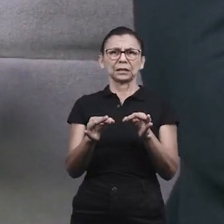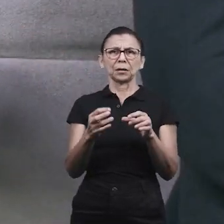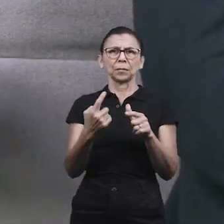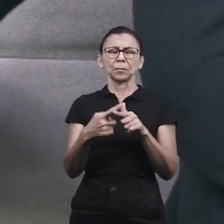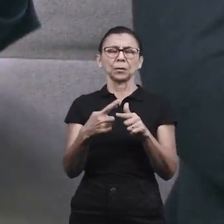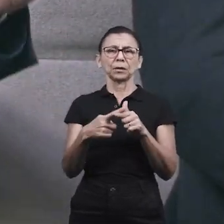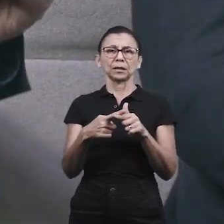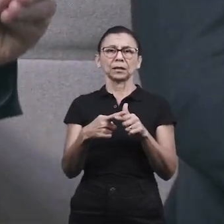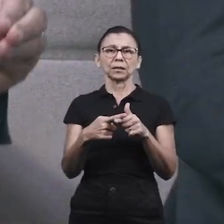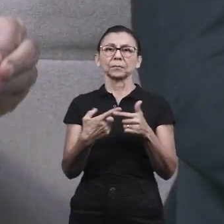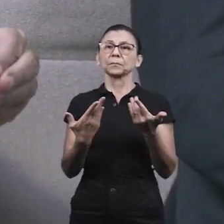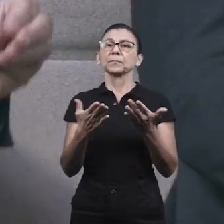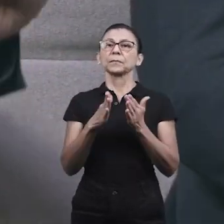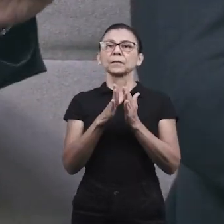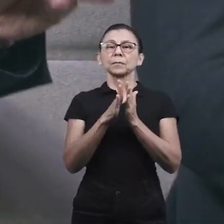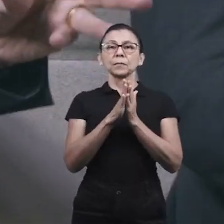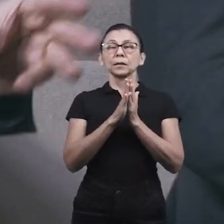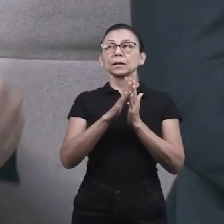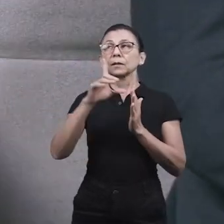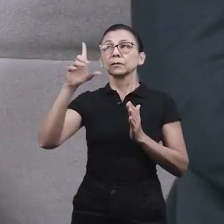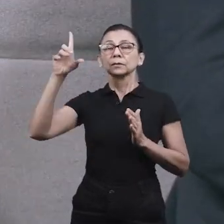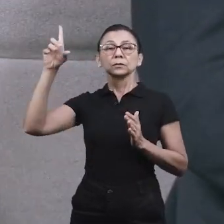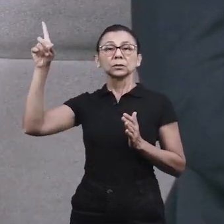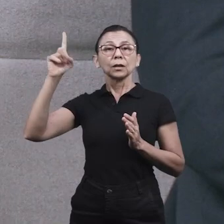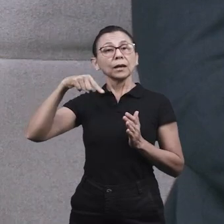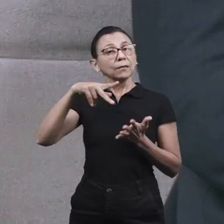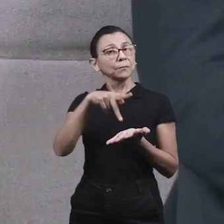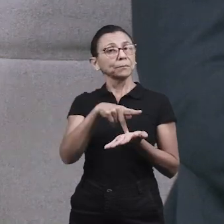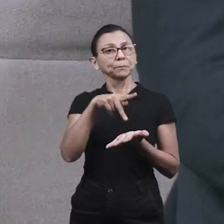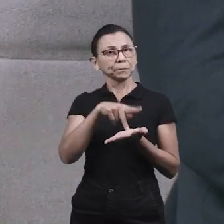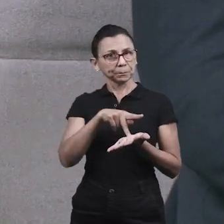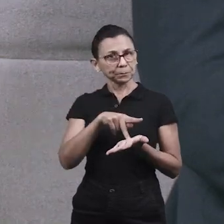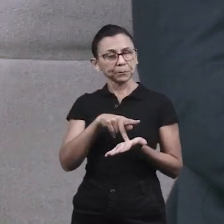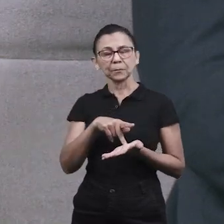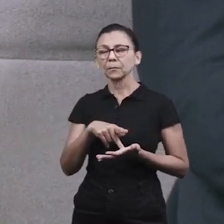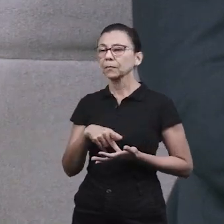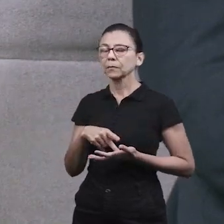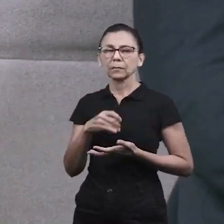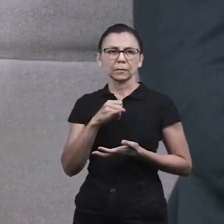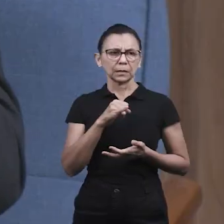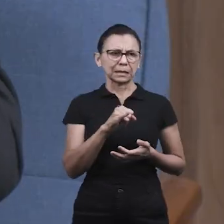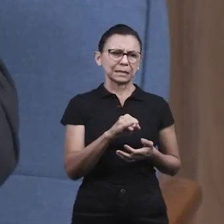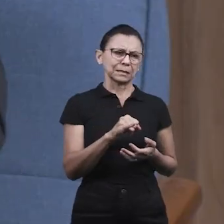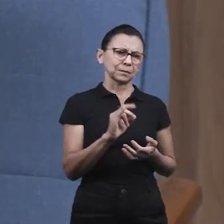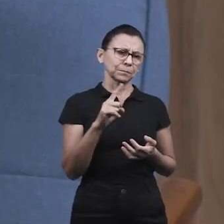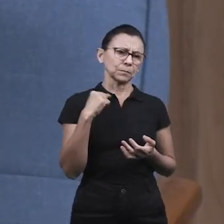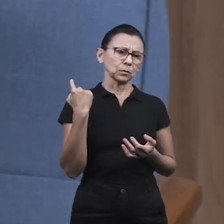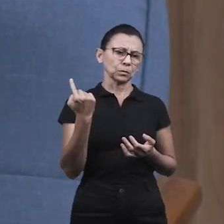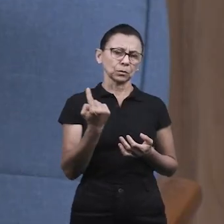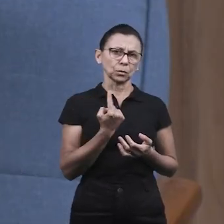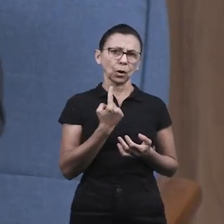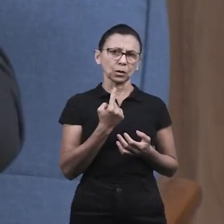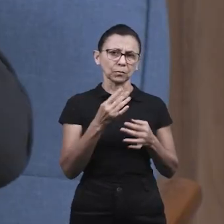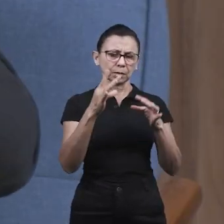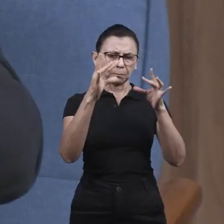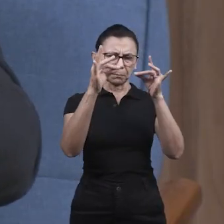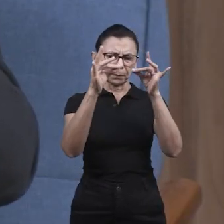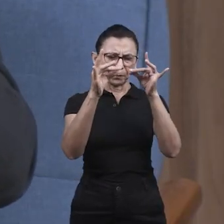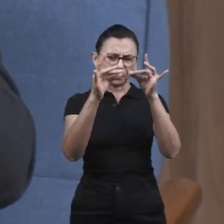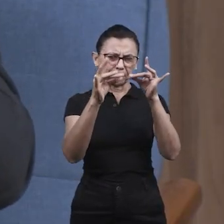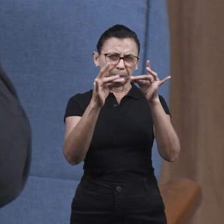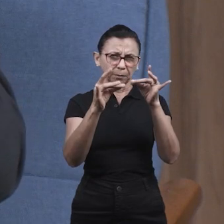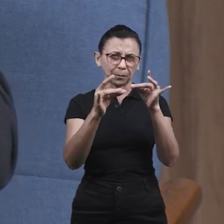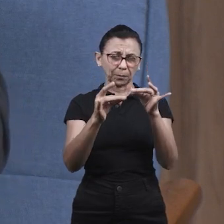en justice. N'est-ce pas? Donc pourquoi instruire en justice? Parce que la parole